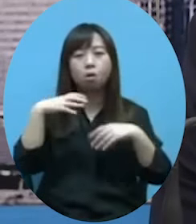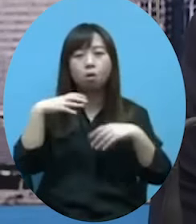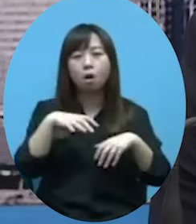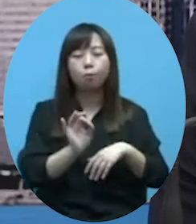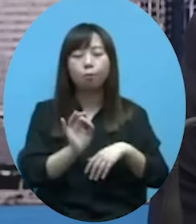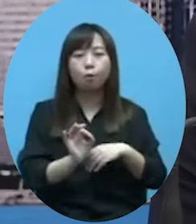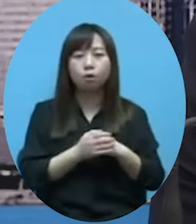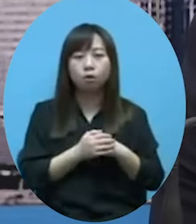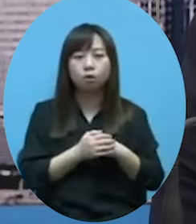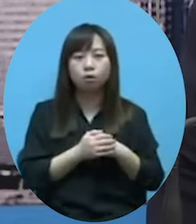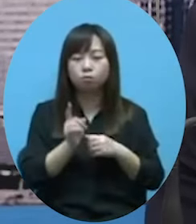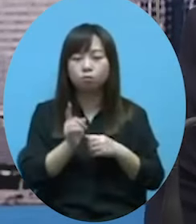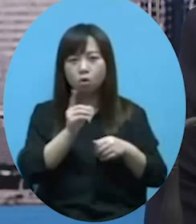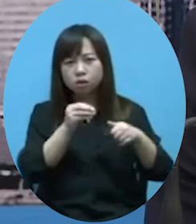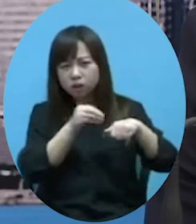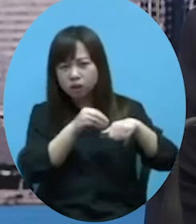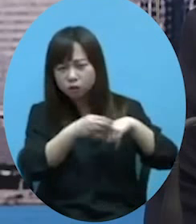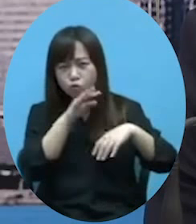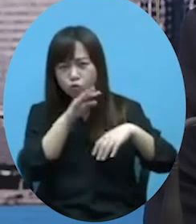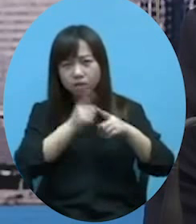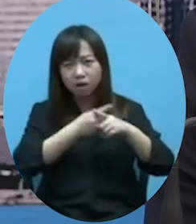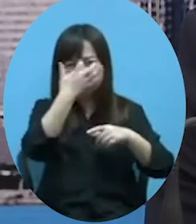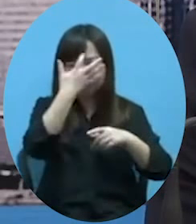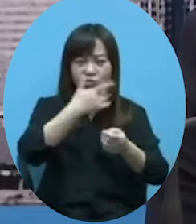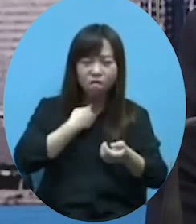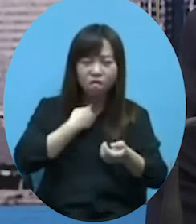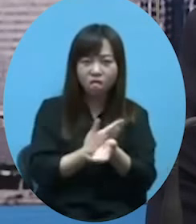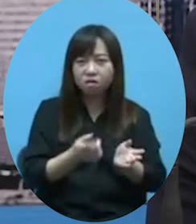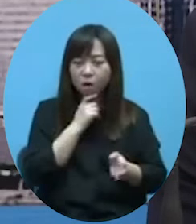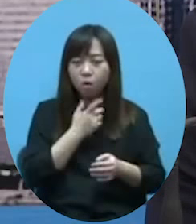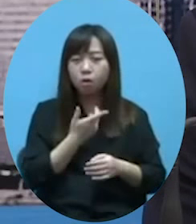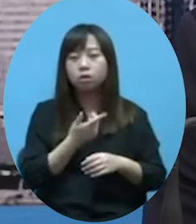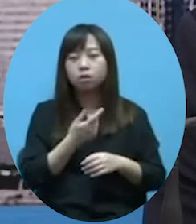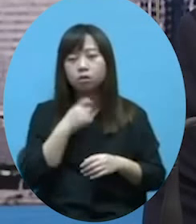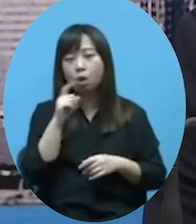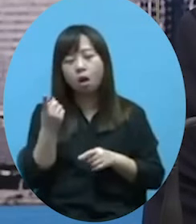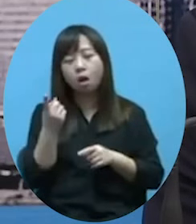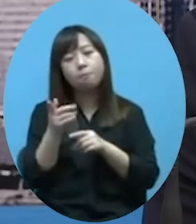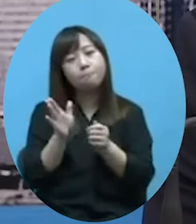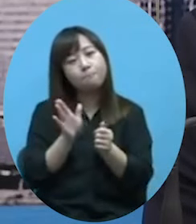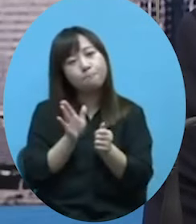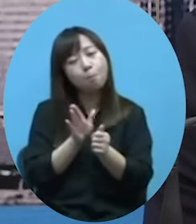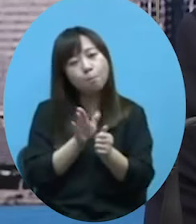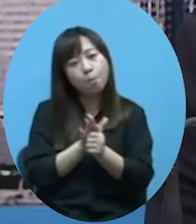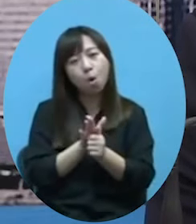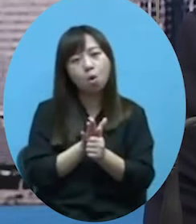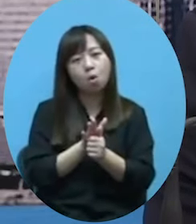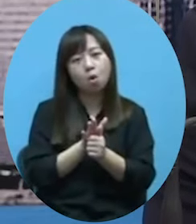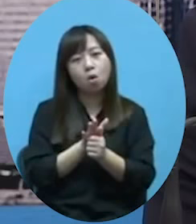你說怎樣去醫治這狗呢如果牠真的有症狀呢其實我們都是一些叫做輔助性的一個